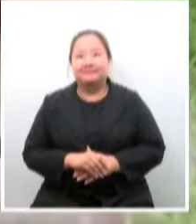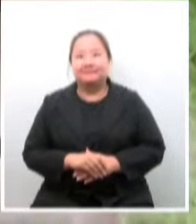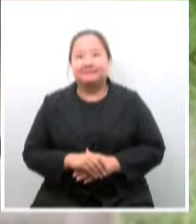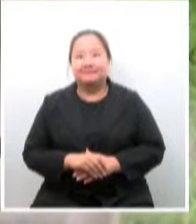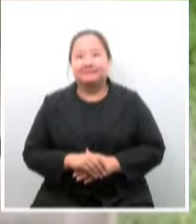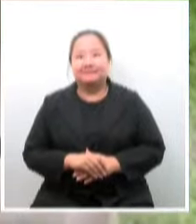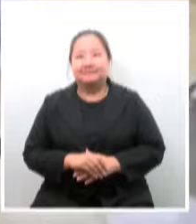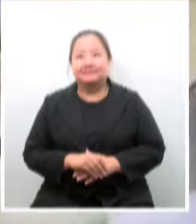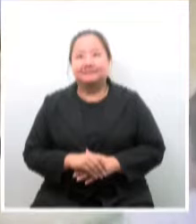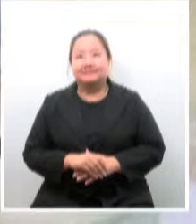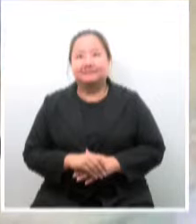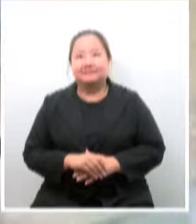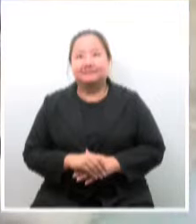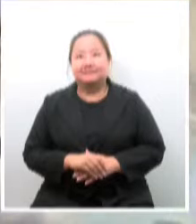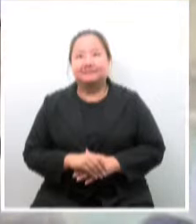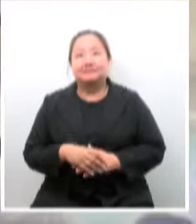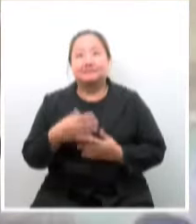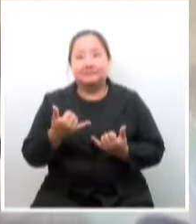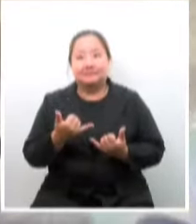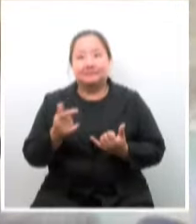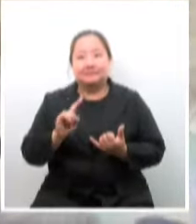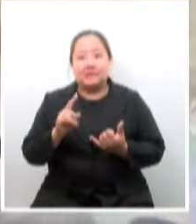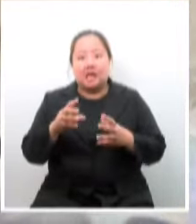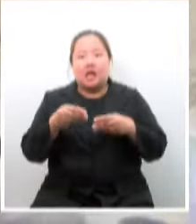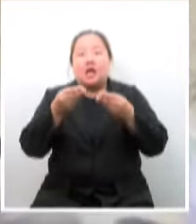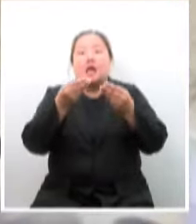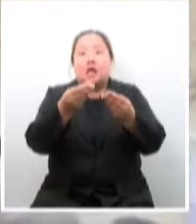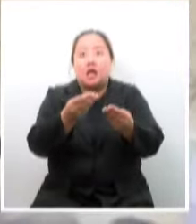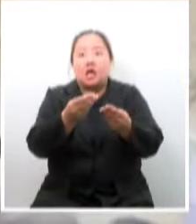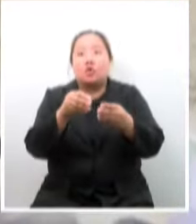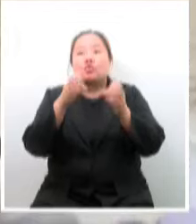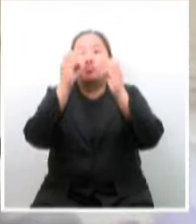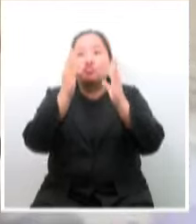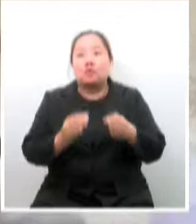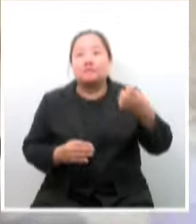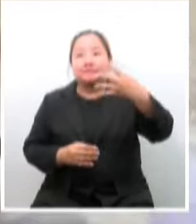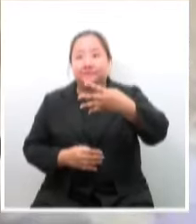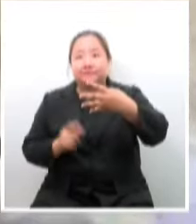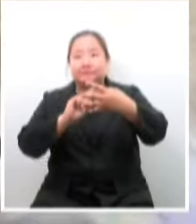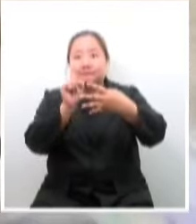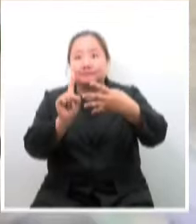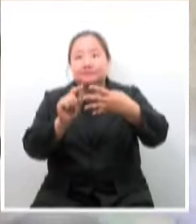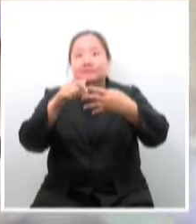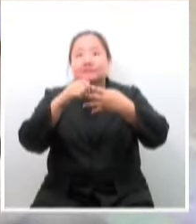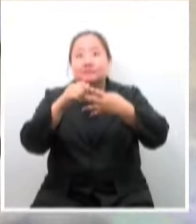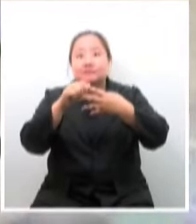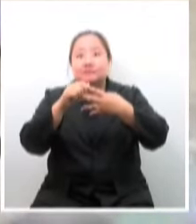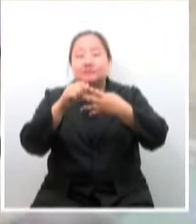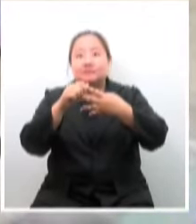ต้องการสิสิ่งที่นำมาบูชาครูมีทั้งหมด4ชนิดประกอบด้วยอะไรบ้าง